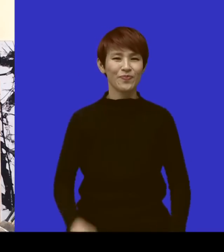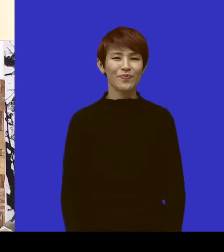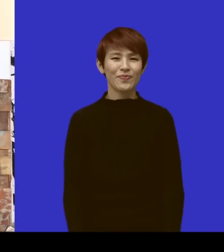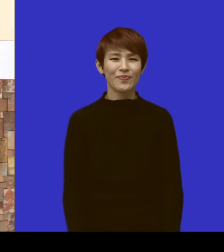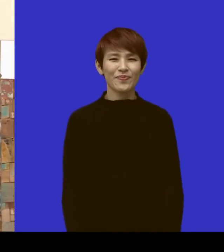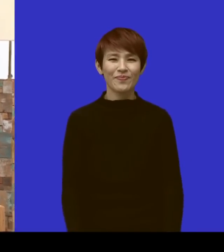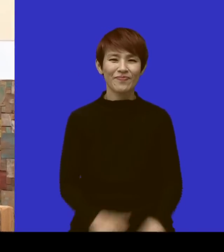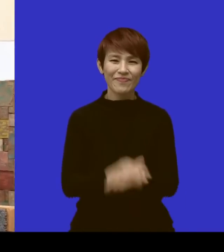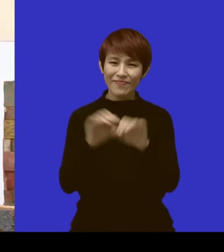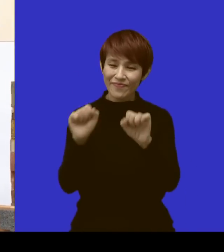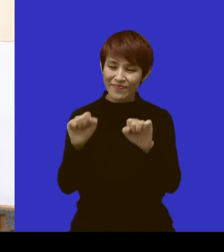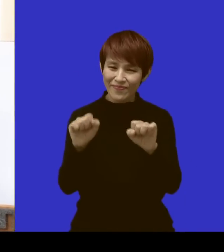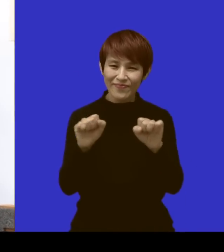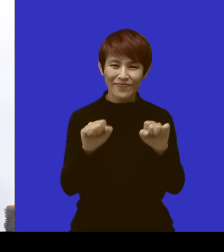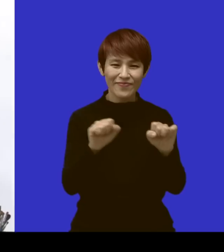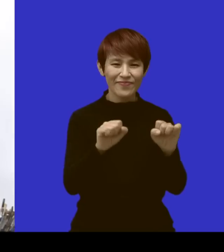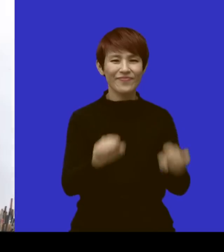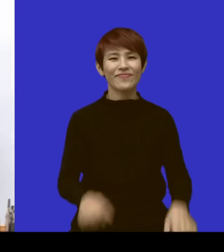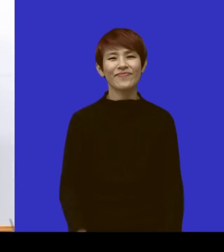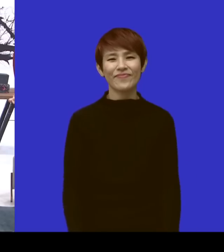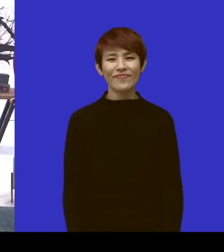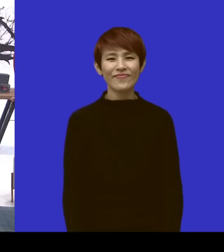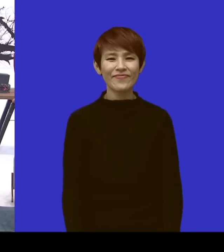네, 안녕하세요. 네,